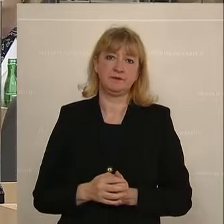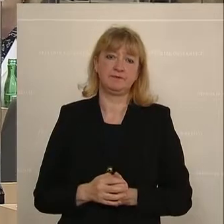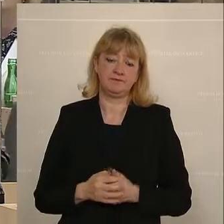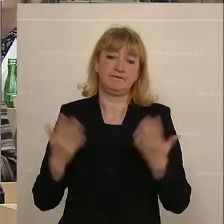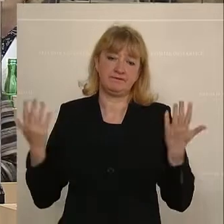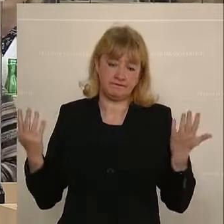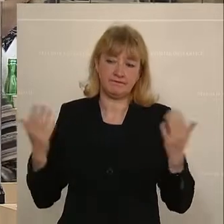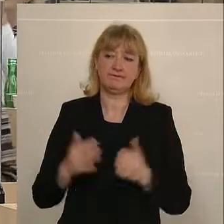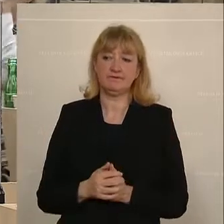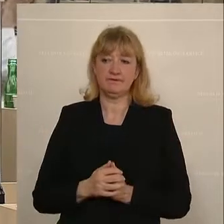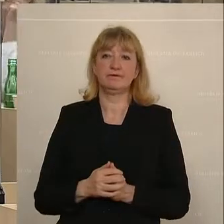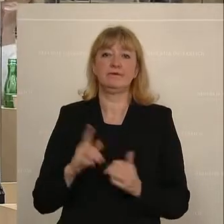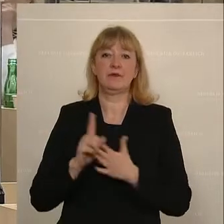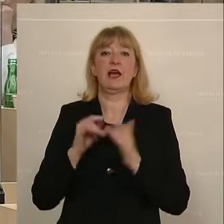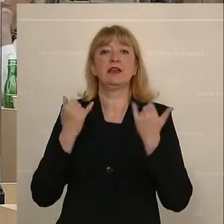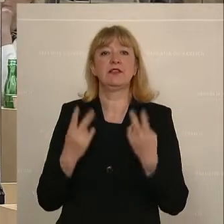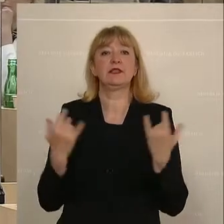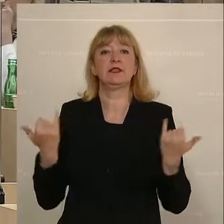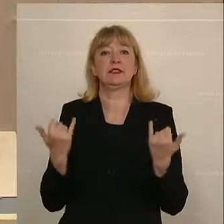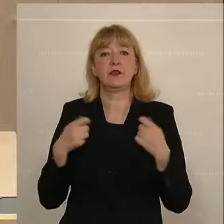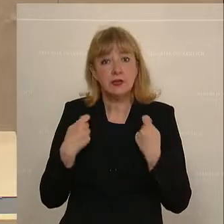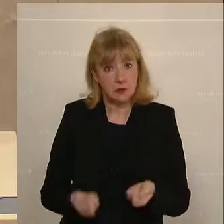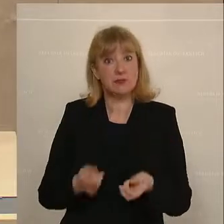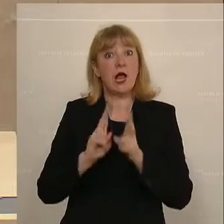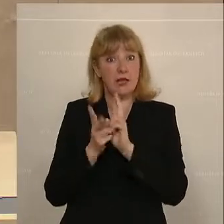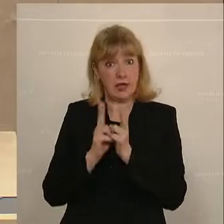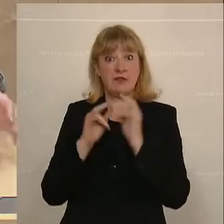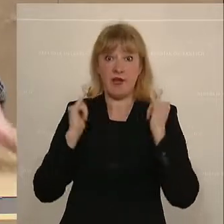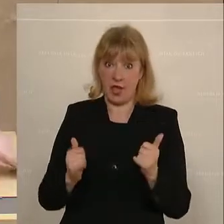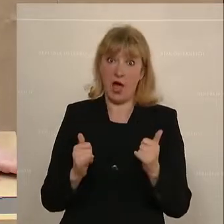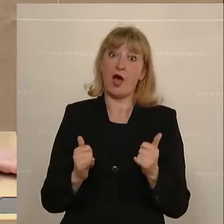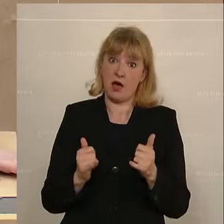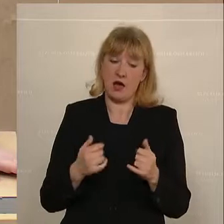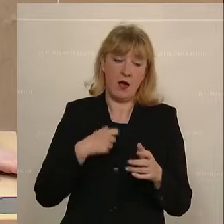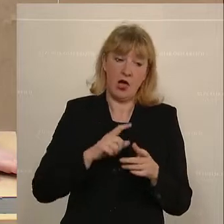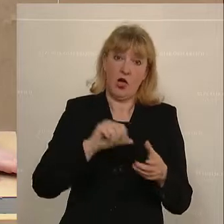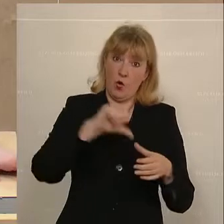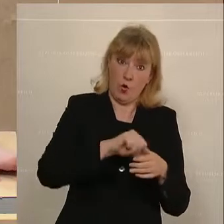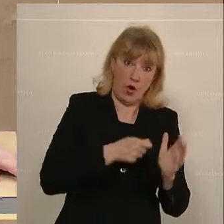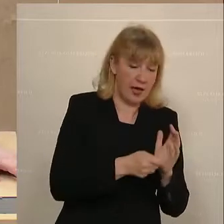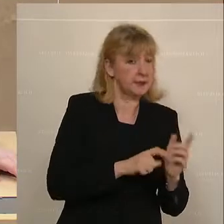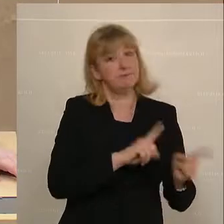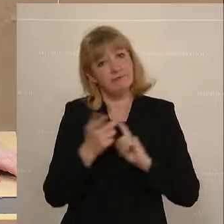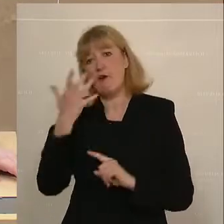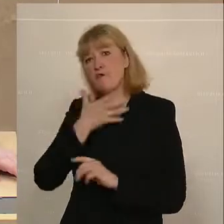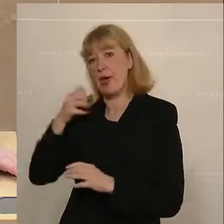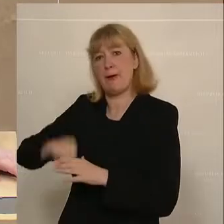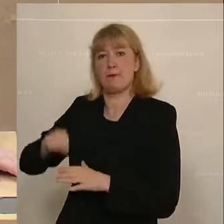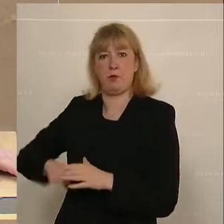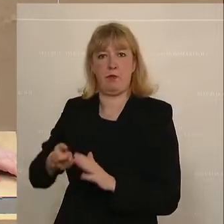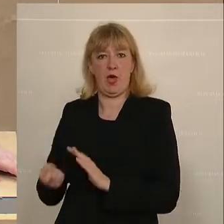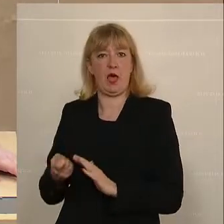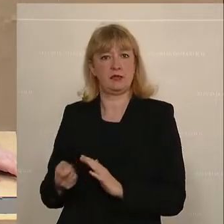Und der Punkt ist ja, es gibt die Alternativen. Wenn wir statt mit Ölheizung mit Wärmepumpe heizen, wenn